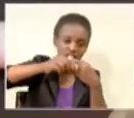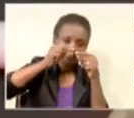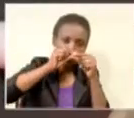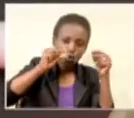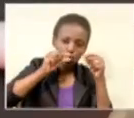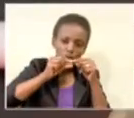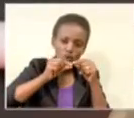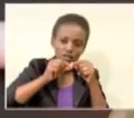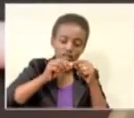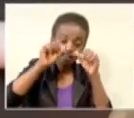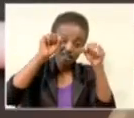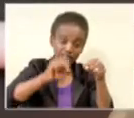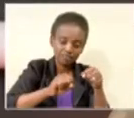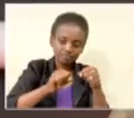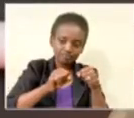kukambara